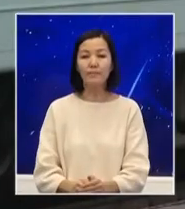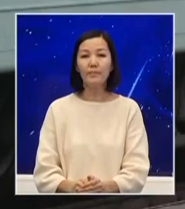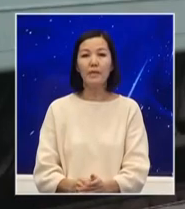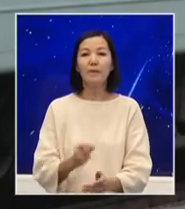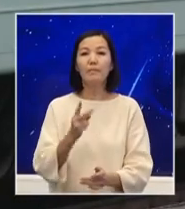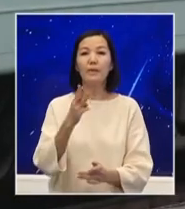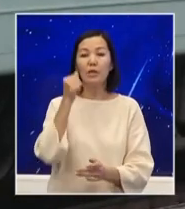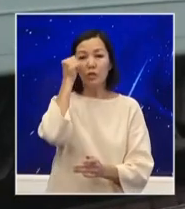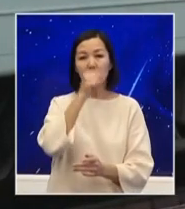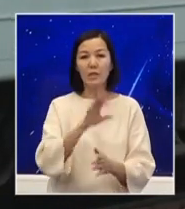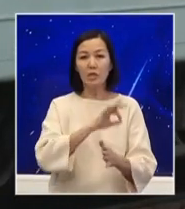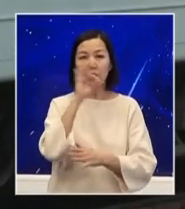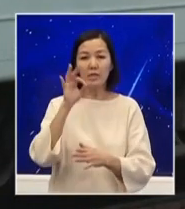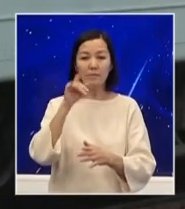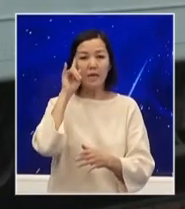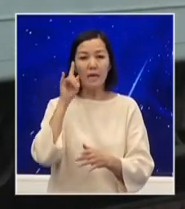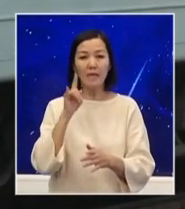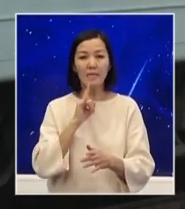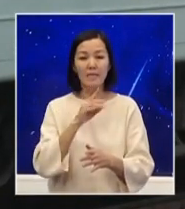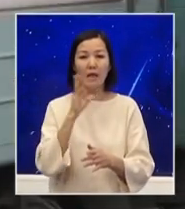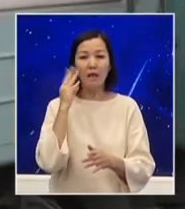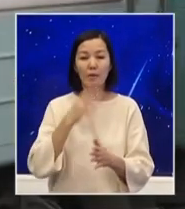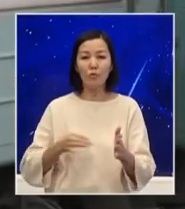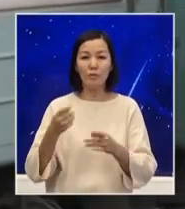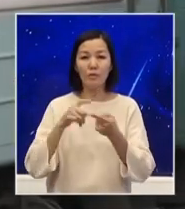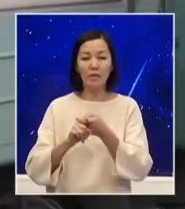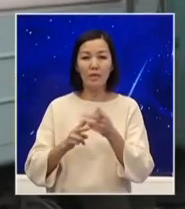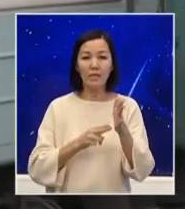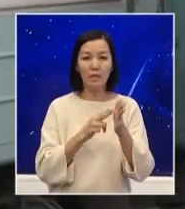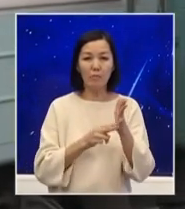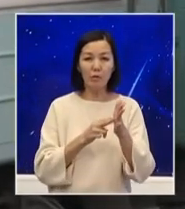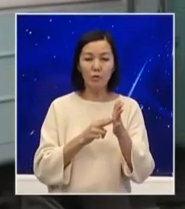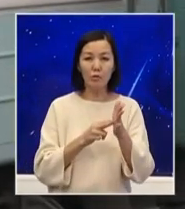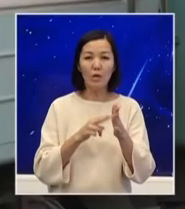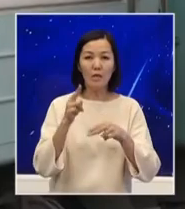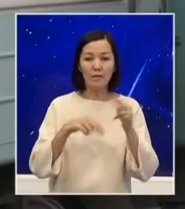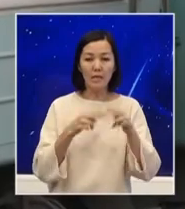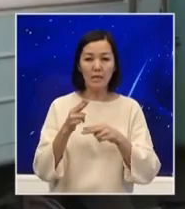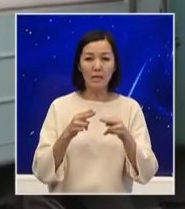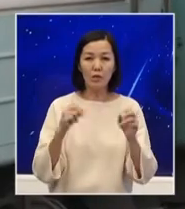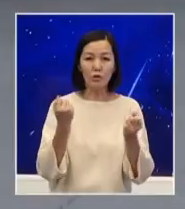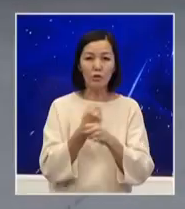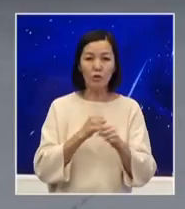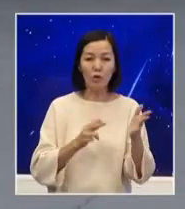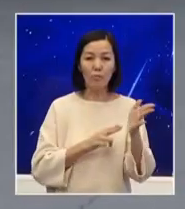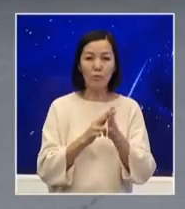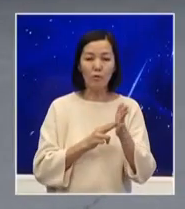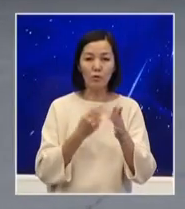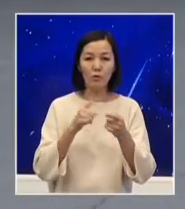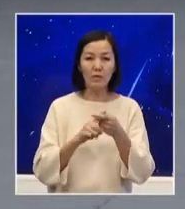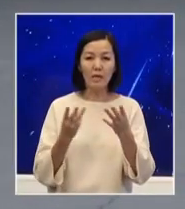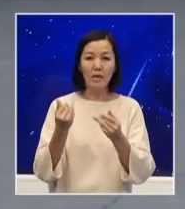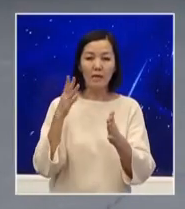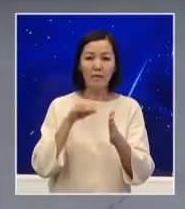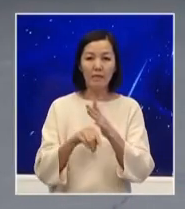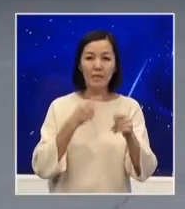жылда шығыс пен жетісуды жалғайтын теміржол желісі ұзарады. Ақтоғаннан Ақсуға тікелей жүрдек пойыз жөнелтіледі. Бұл шаруаны инвесторлар